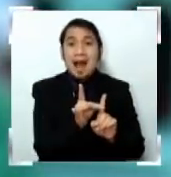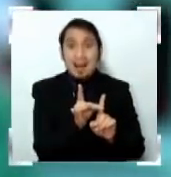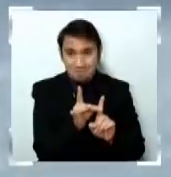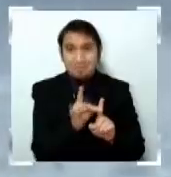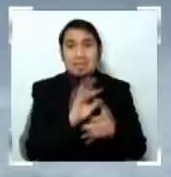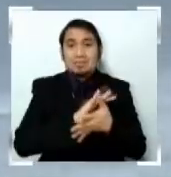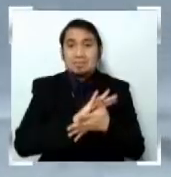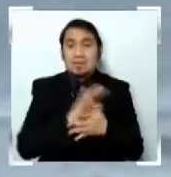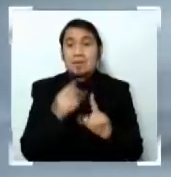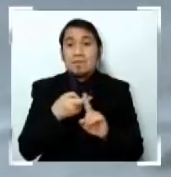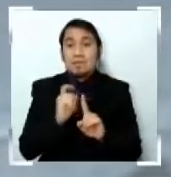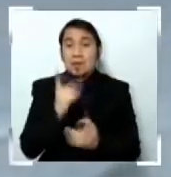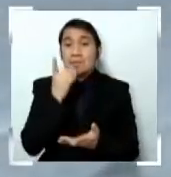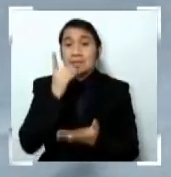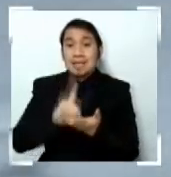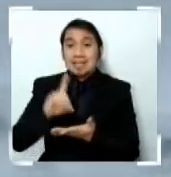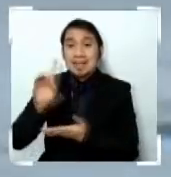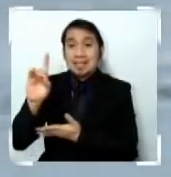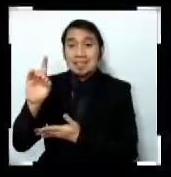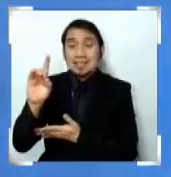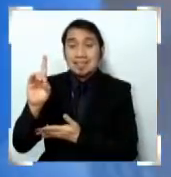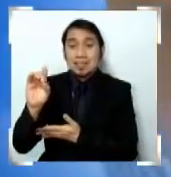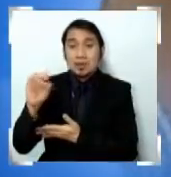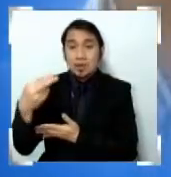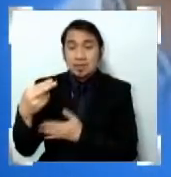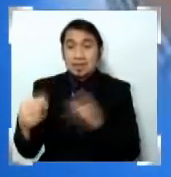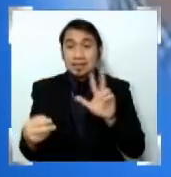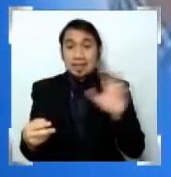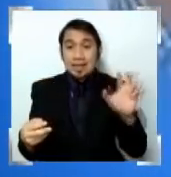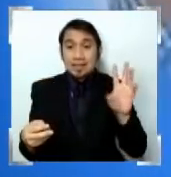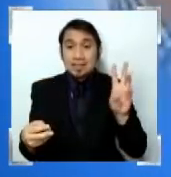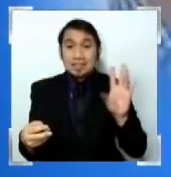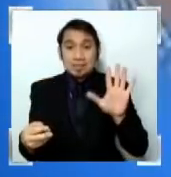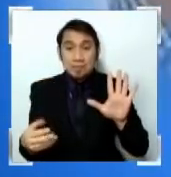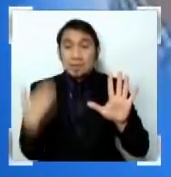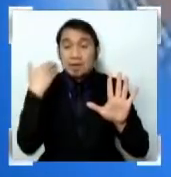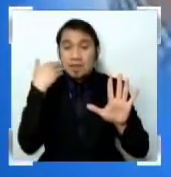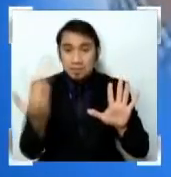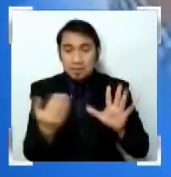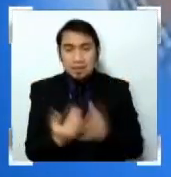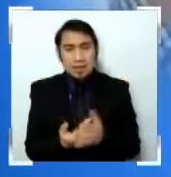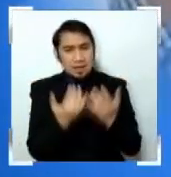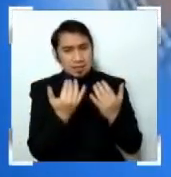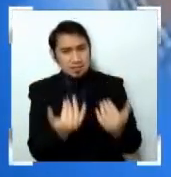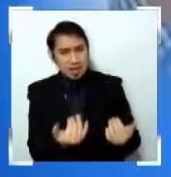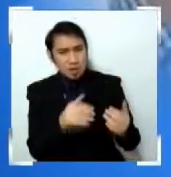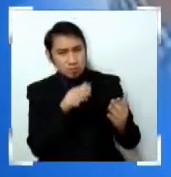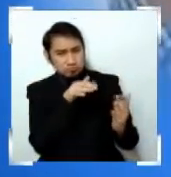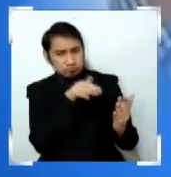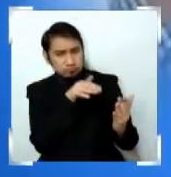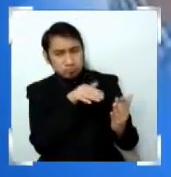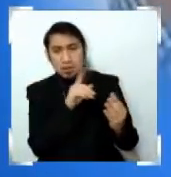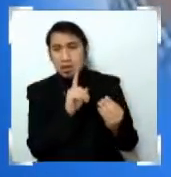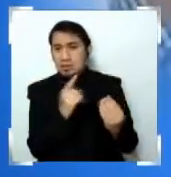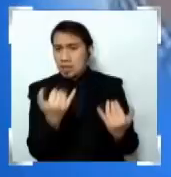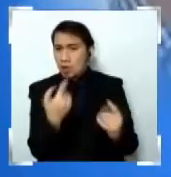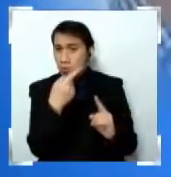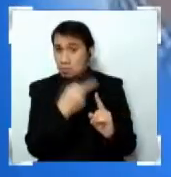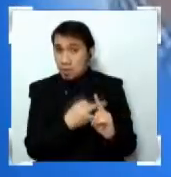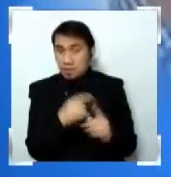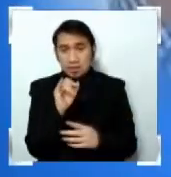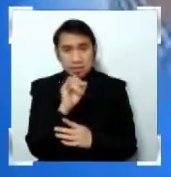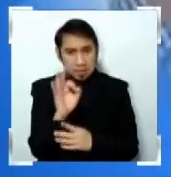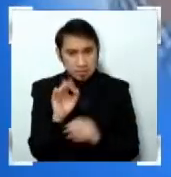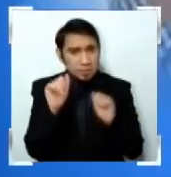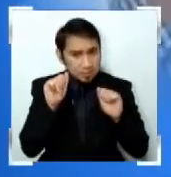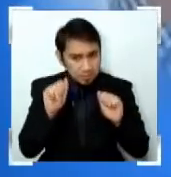DOH. 365 ang namatay. Ito po inaaral natin siguro within the month to see, no, if it we will be able to allow